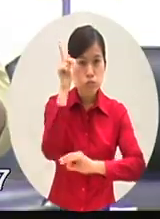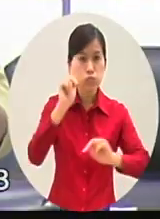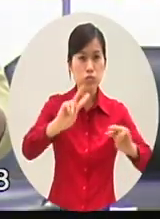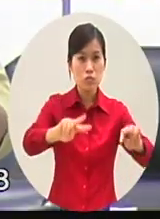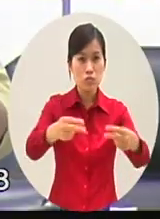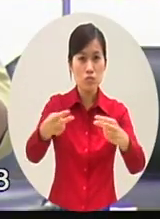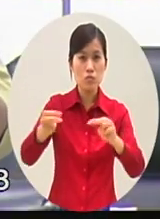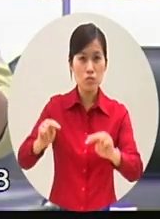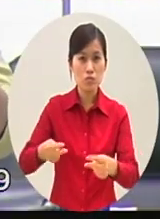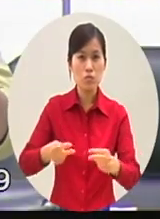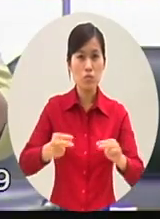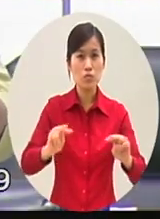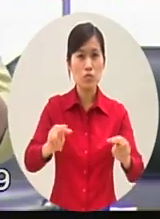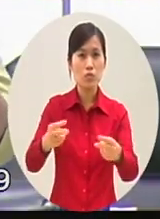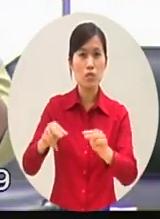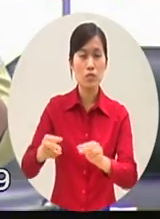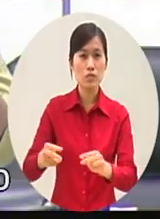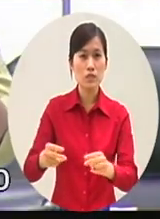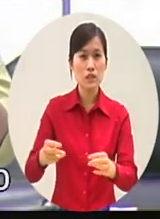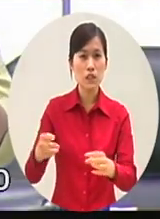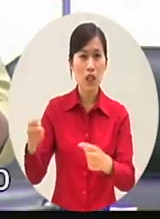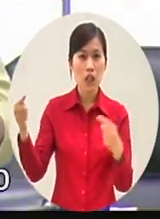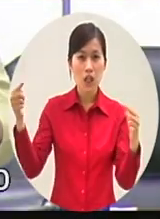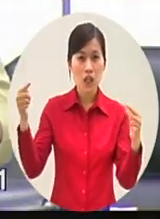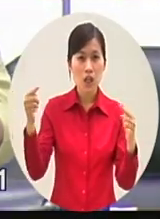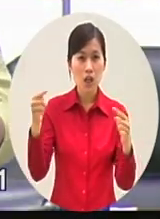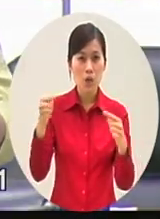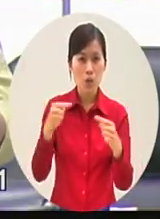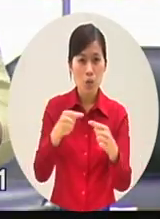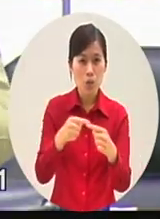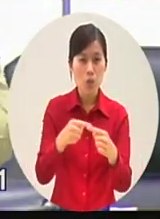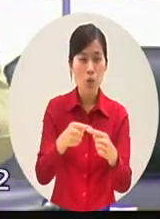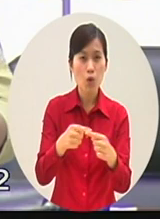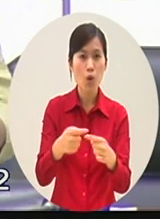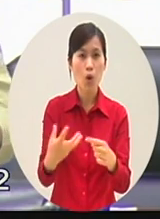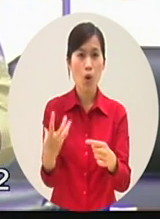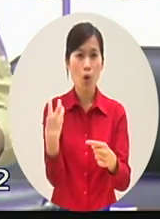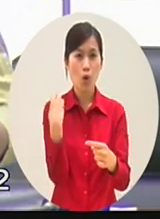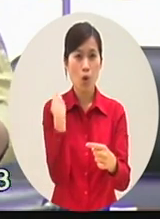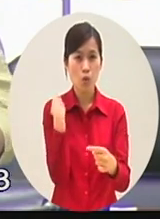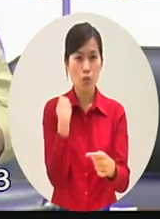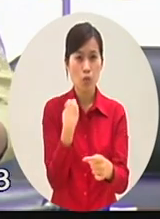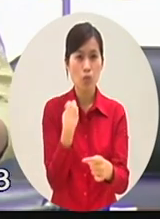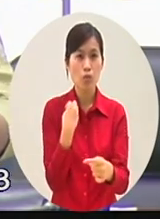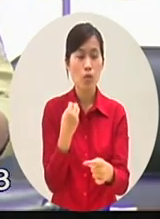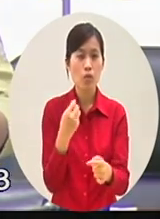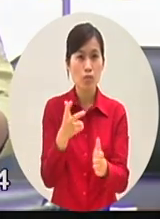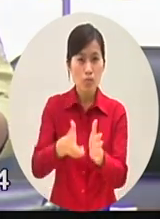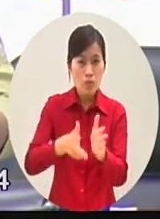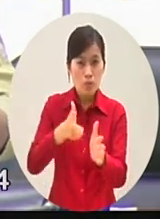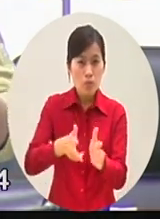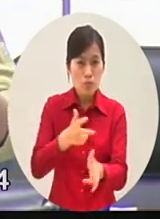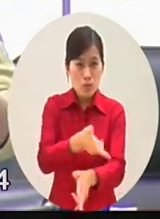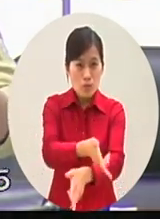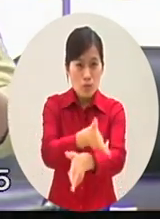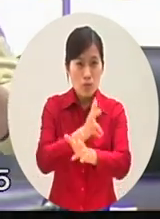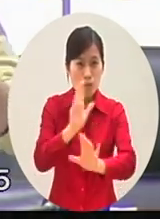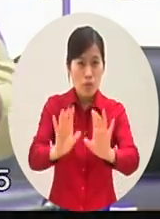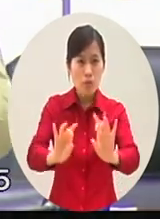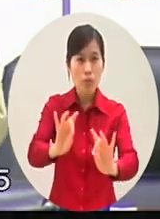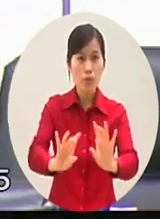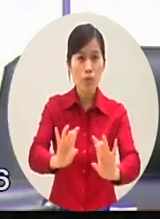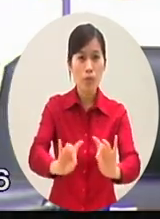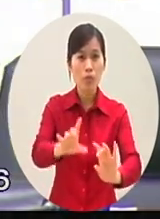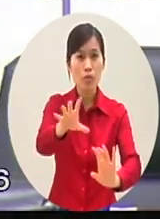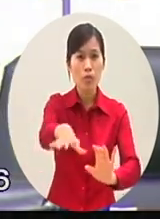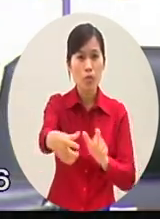有连接一个到旧铁桥湿地，好，它的范围是蛮大的。叠加哈，我是